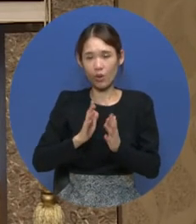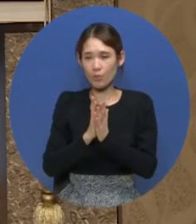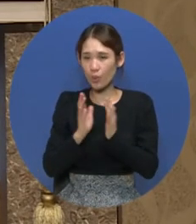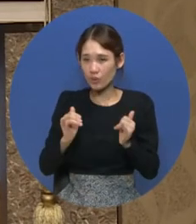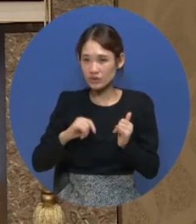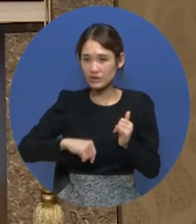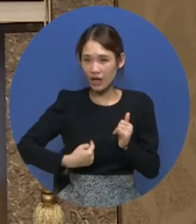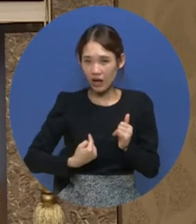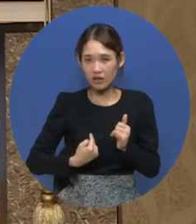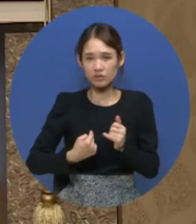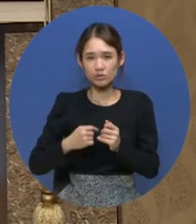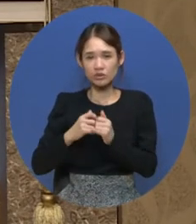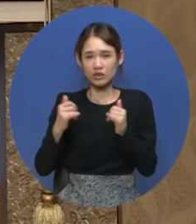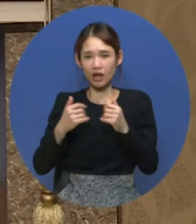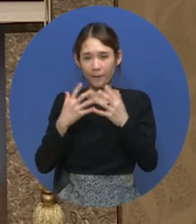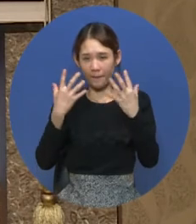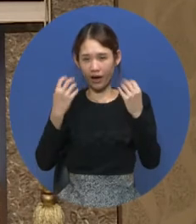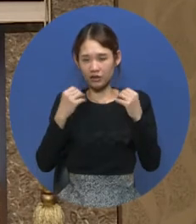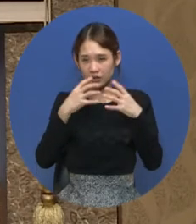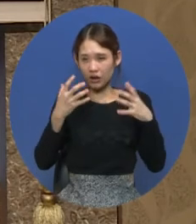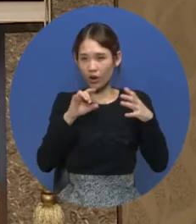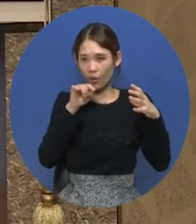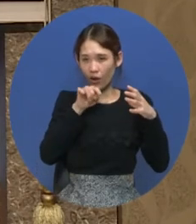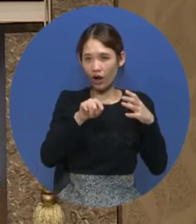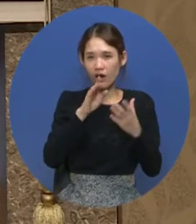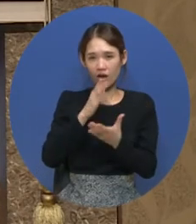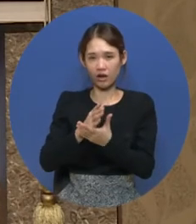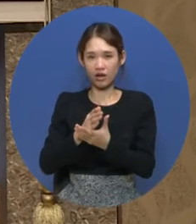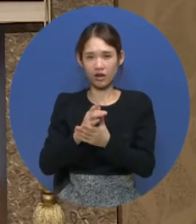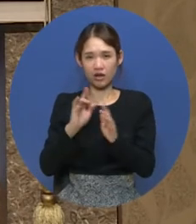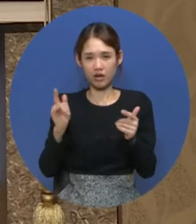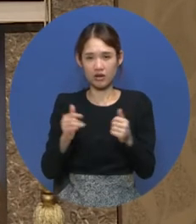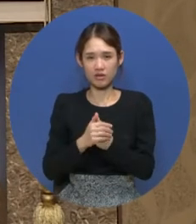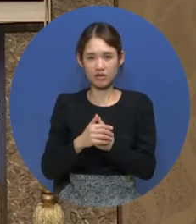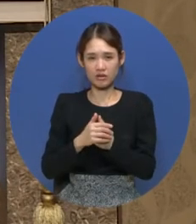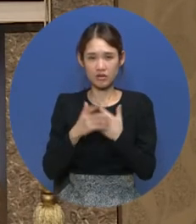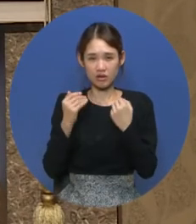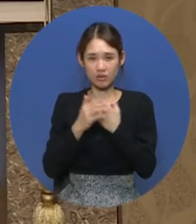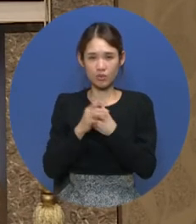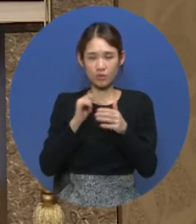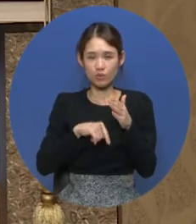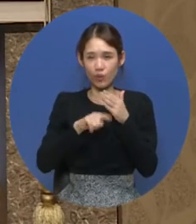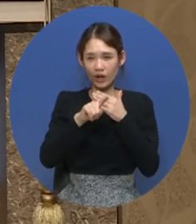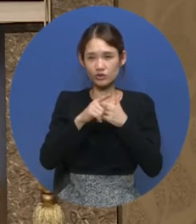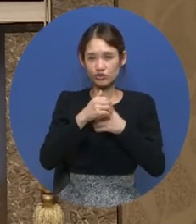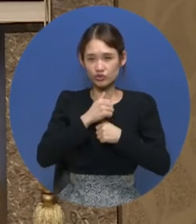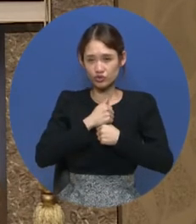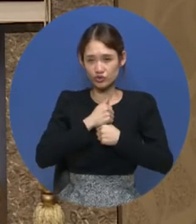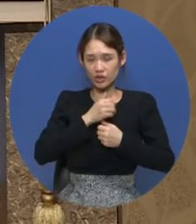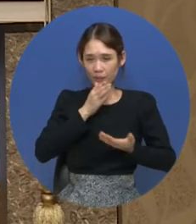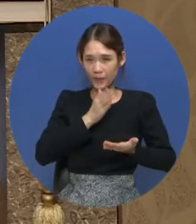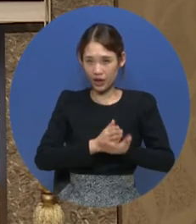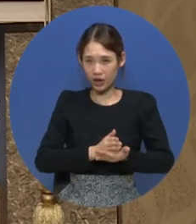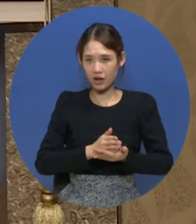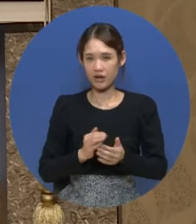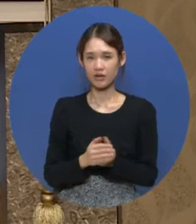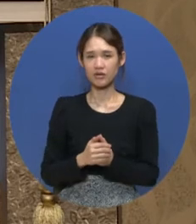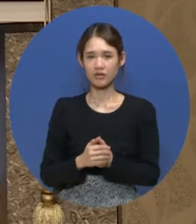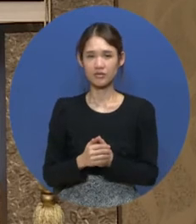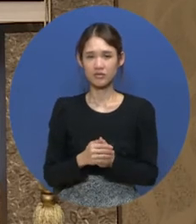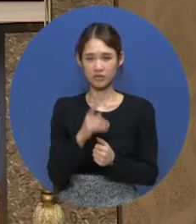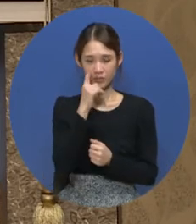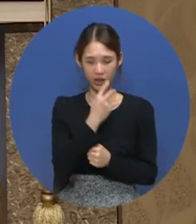들도 이제 사람 많은 것에 안 가고 있어요 아 왜 그러니까 그러기 때문에 외출을 자제할 하게 되고 뭐 아까